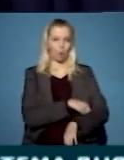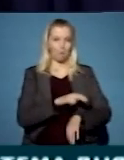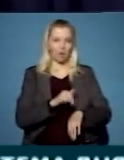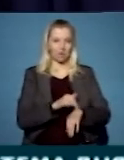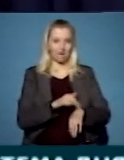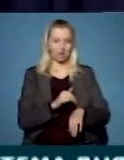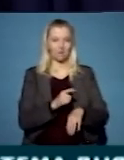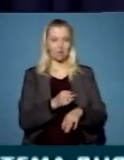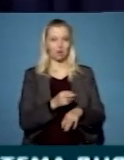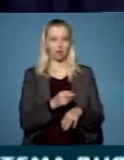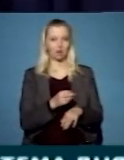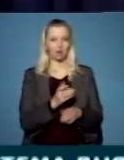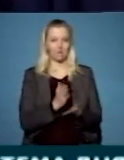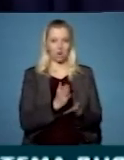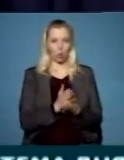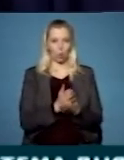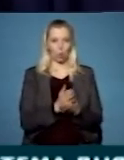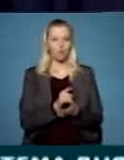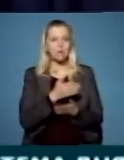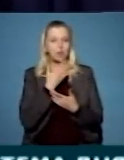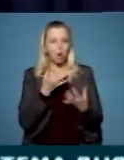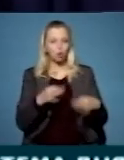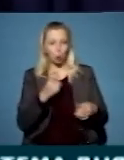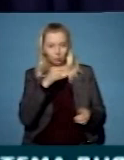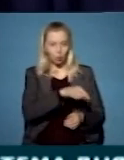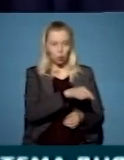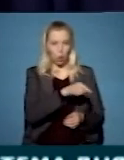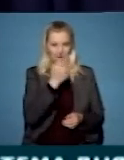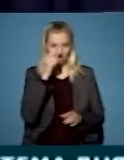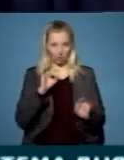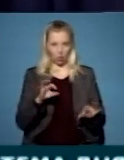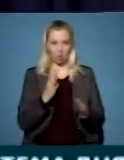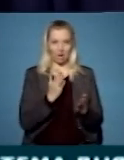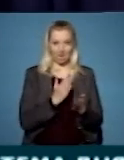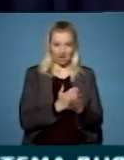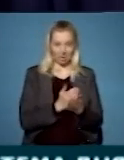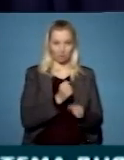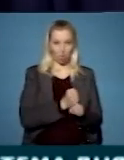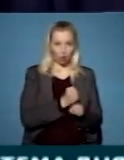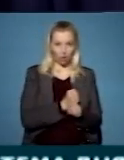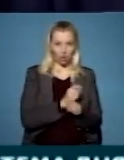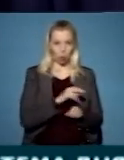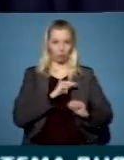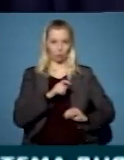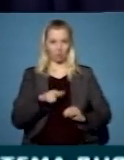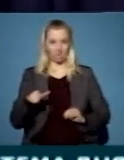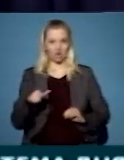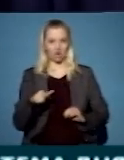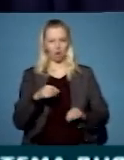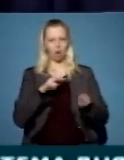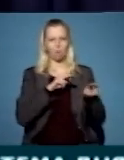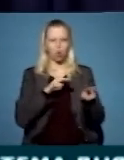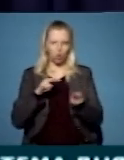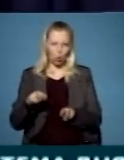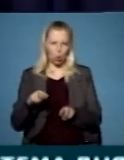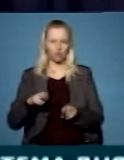на лінії, який відбуває, ну, який знаходиться в екіпажі, він не має доступу до даної інформації. От є спрацювання, потім працівники відділу моніторингу,